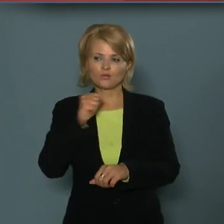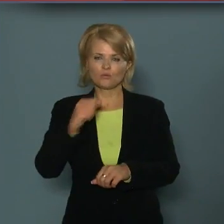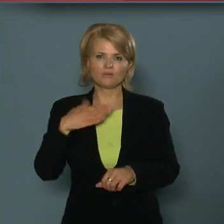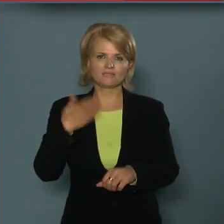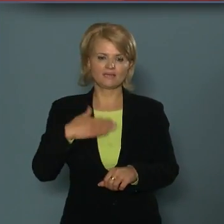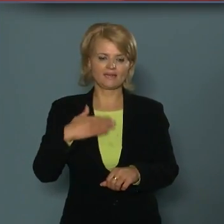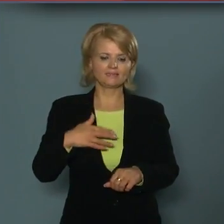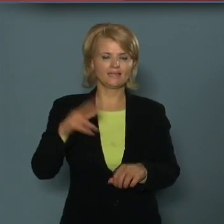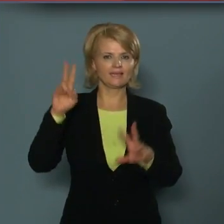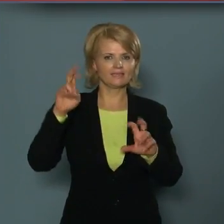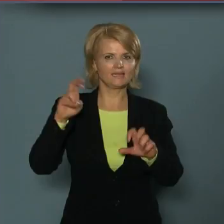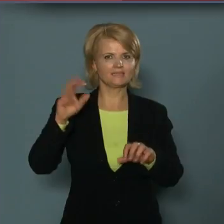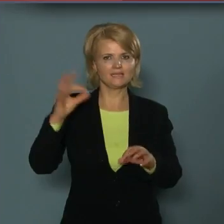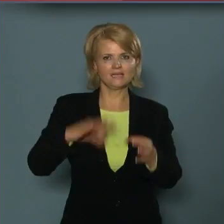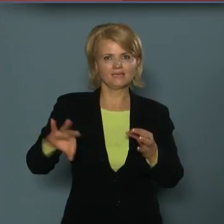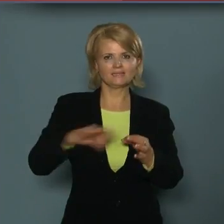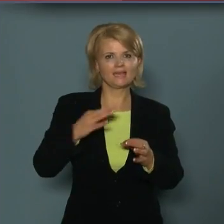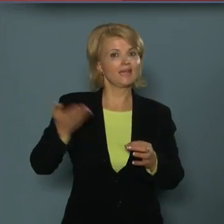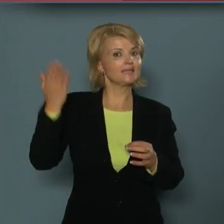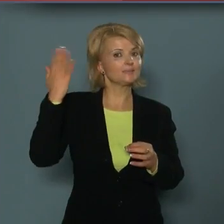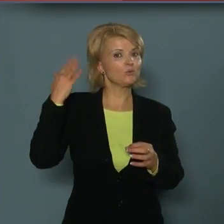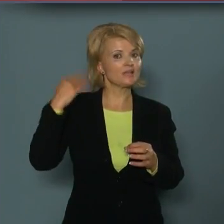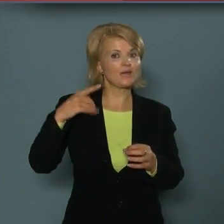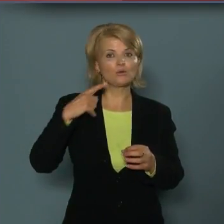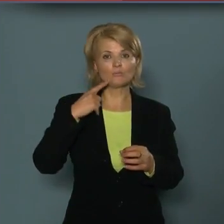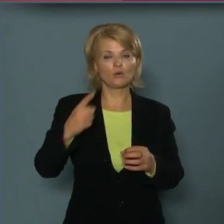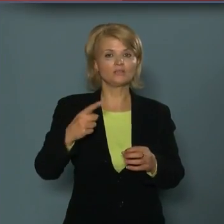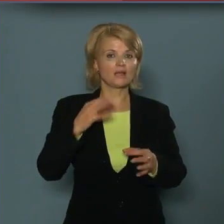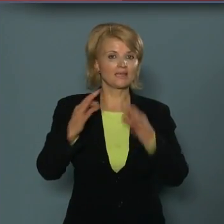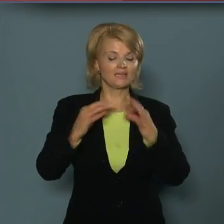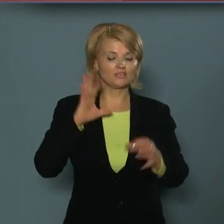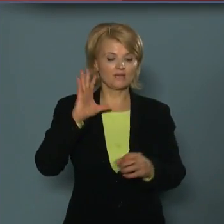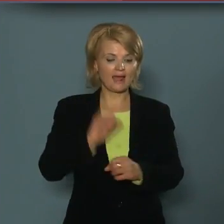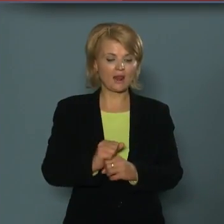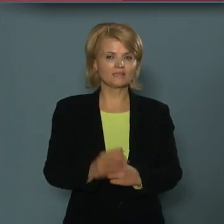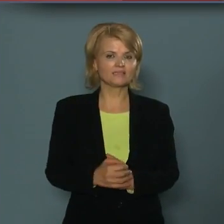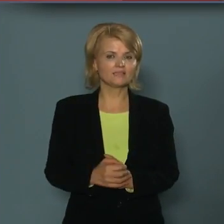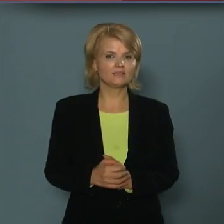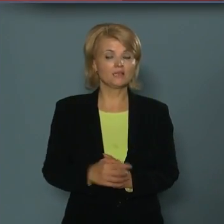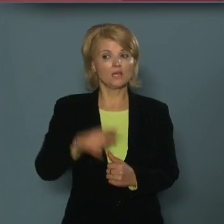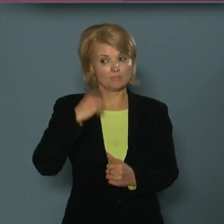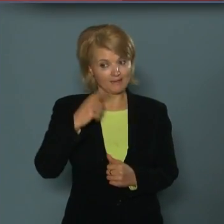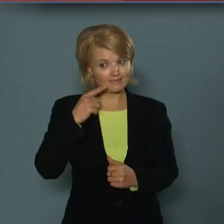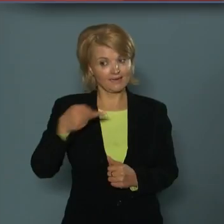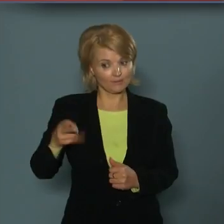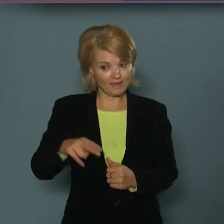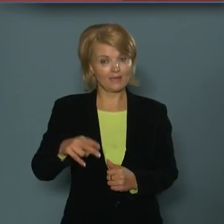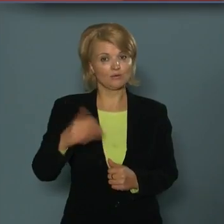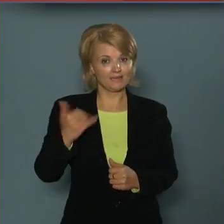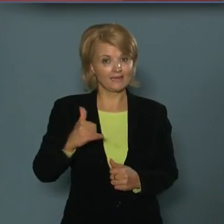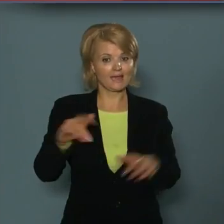idézni a zenész múltjáról, és erről pedig ezt mondta a kérdésre adott válaszában. Na, beszélhetünk erről,